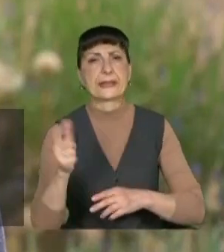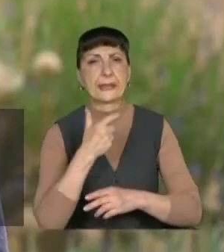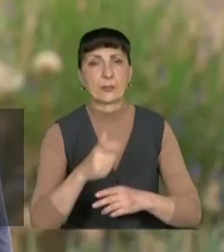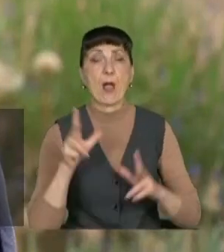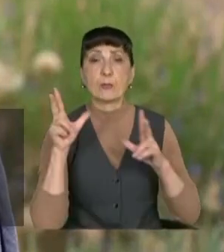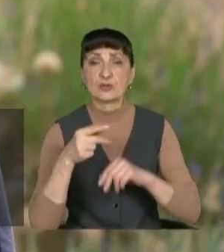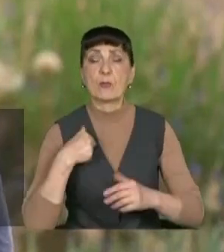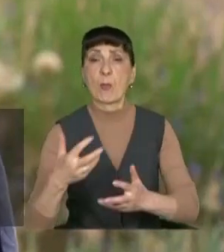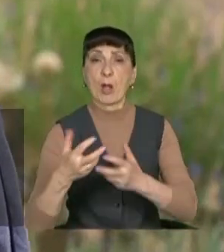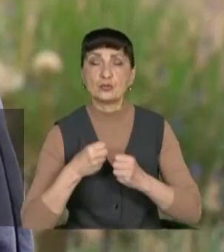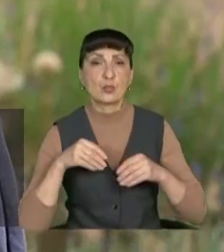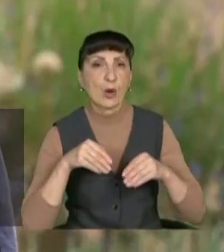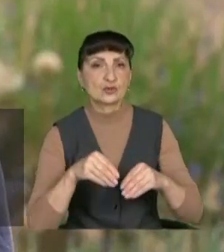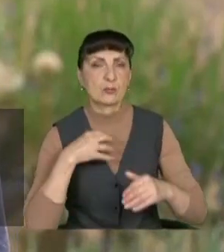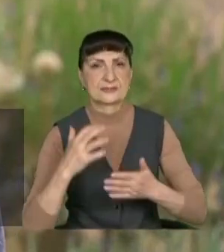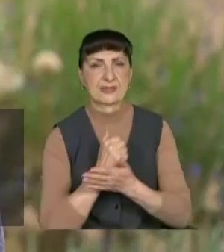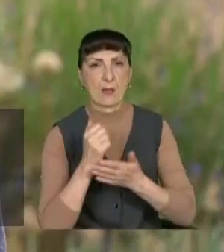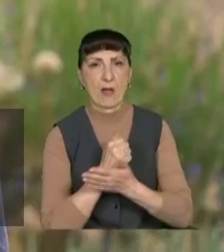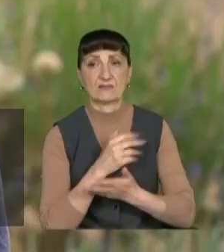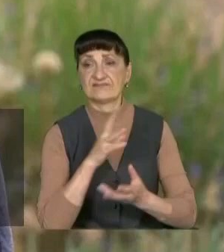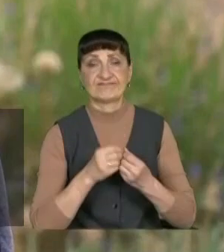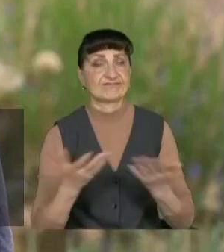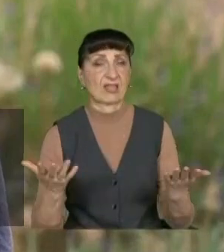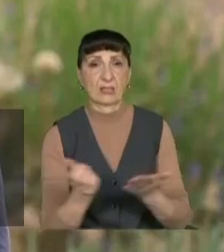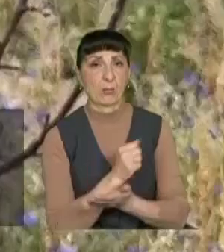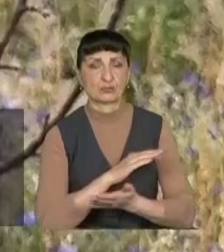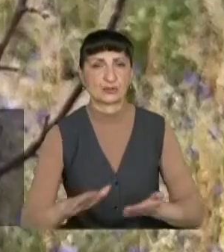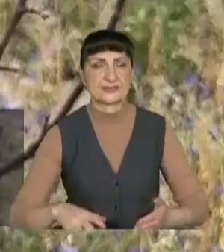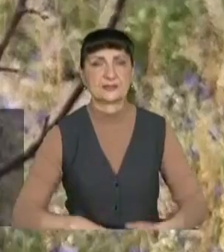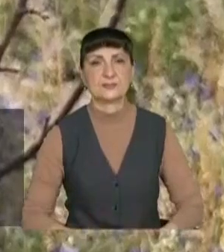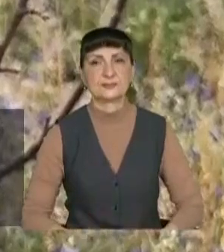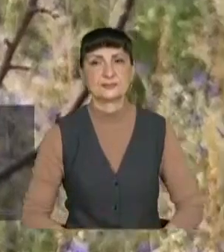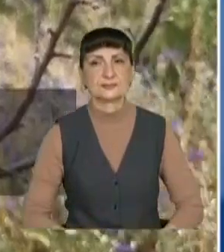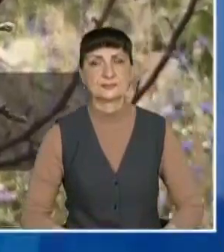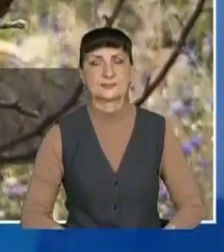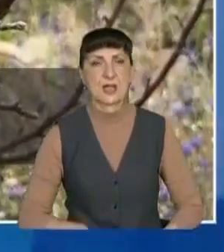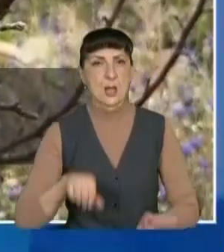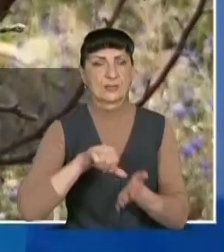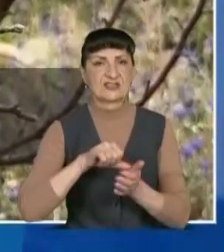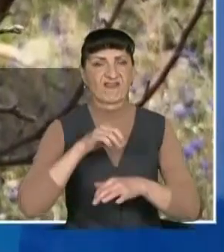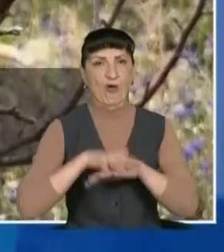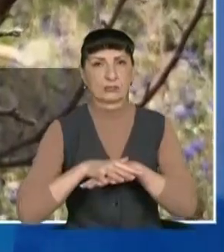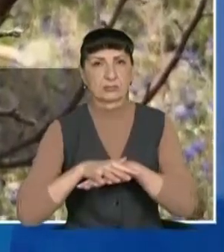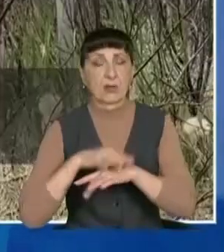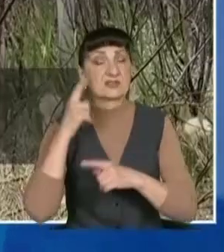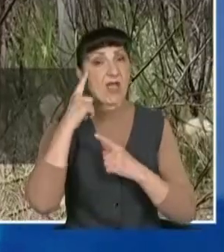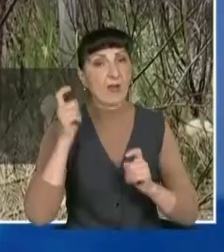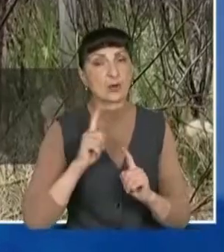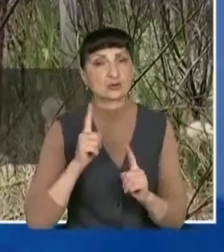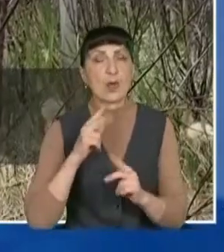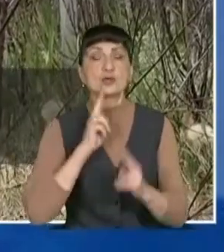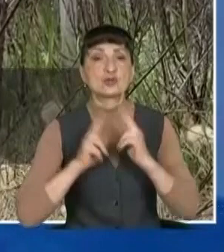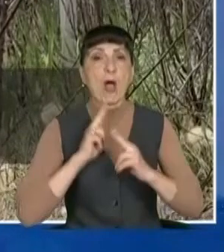что мы получим урожай и сможем заработать. Однако этого так и не произошло. Представители фонда тем временем заявляют, что